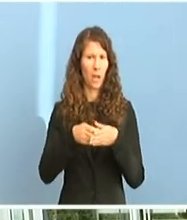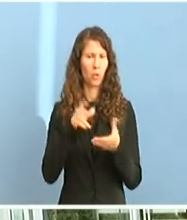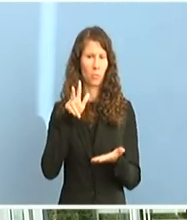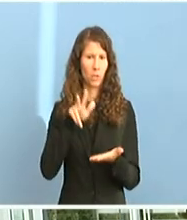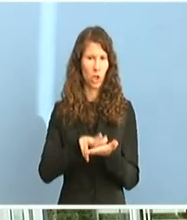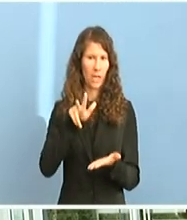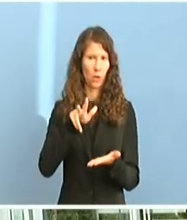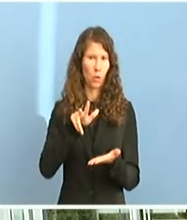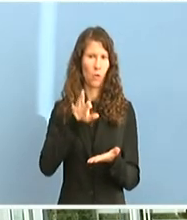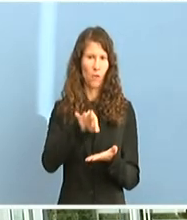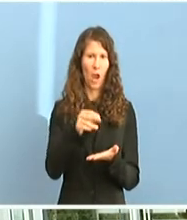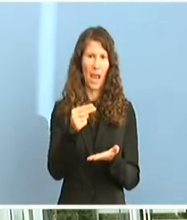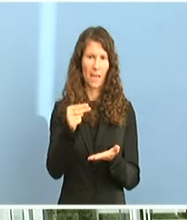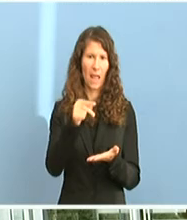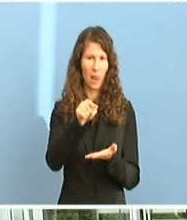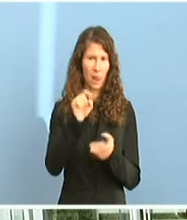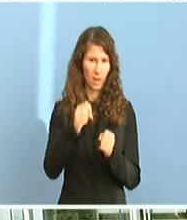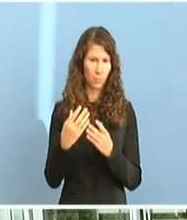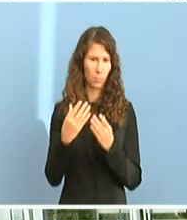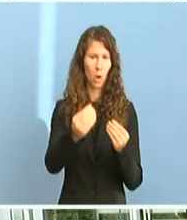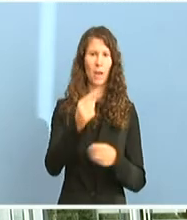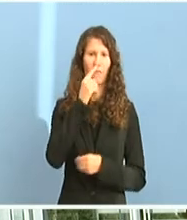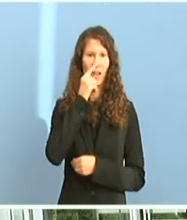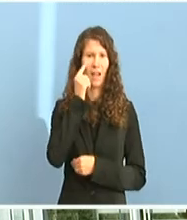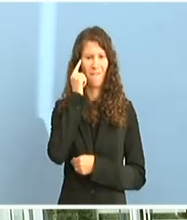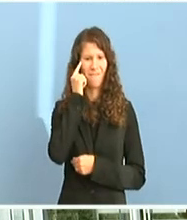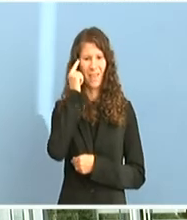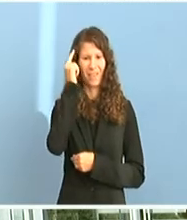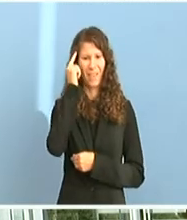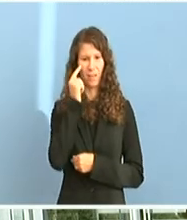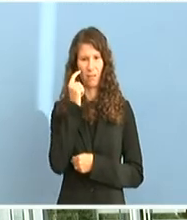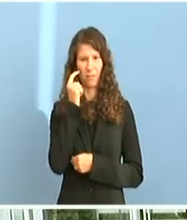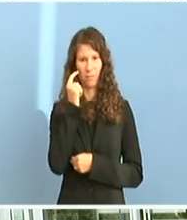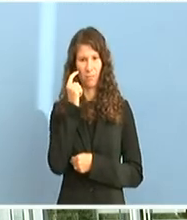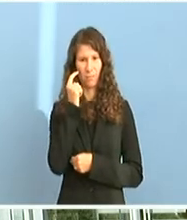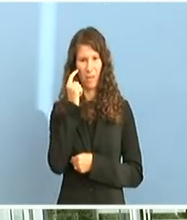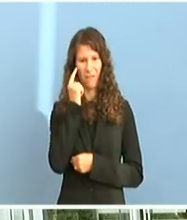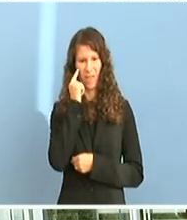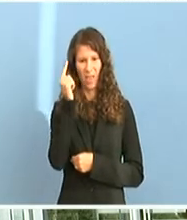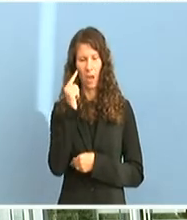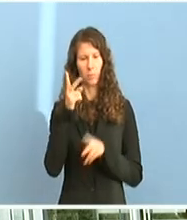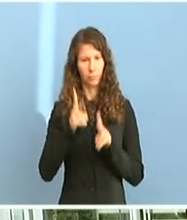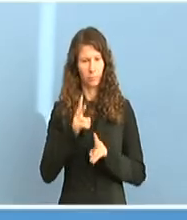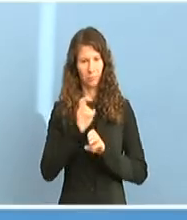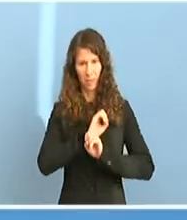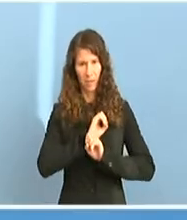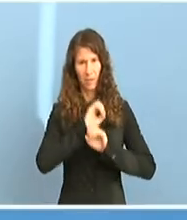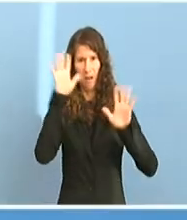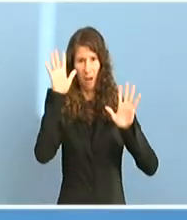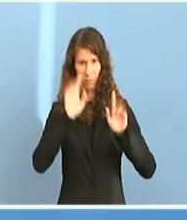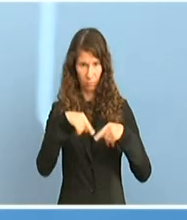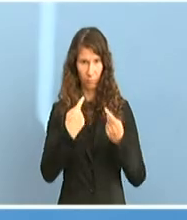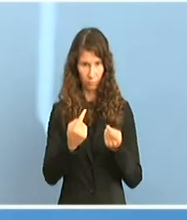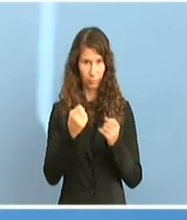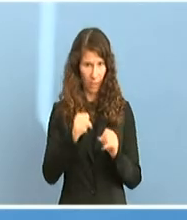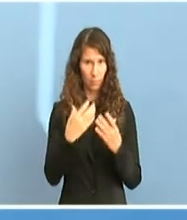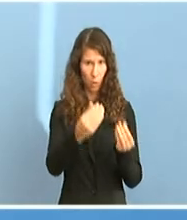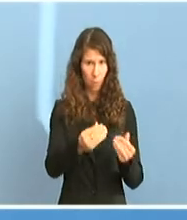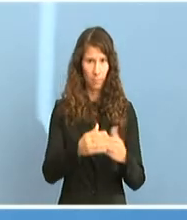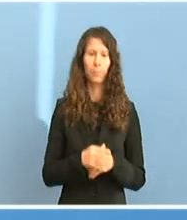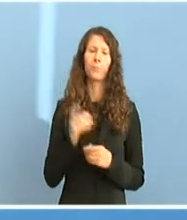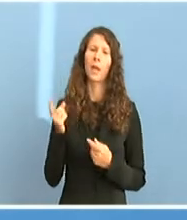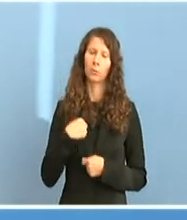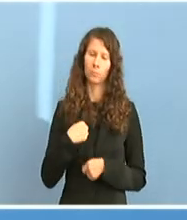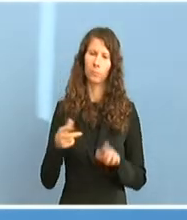erfolgen kann, wenn die Verdachtsmomente oder Vorwürfe zweifelsfrei aufgeklärt sind? Also ich kann bestätigen, dass natürlich